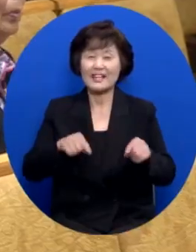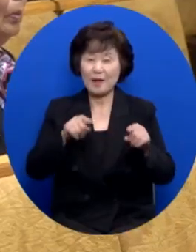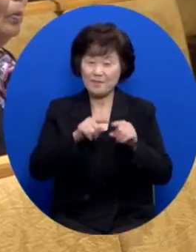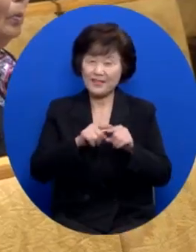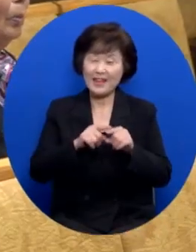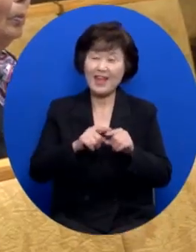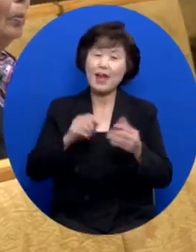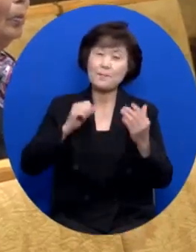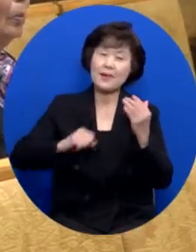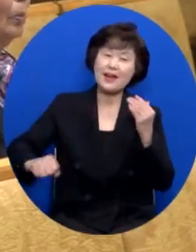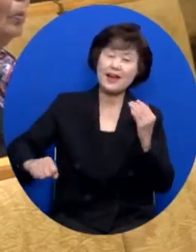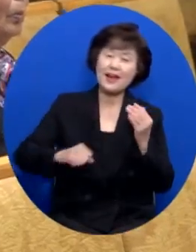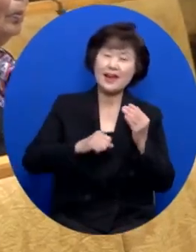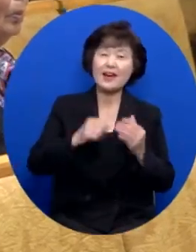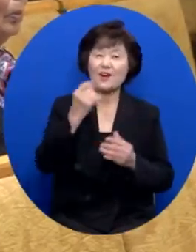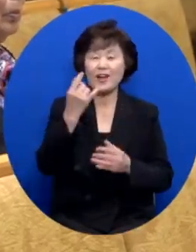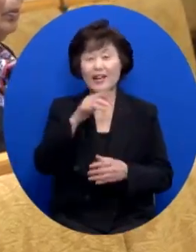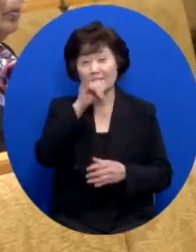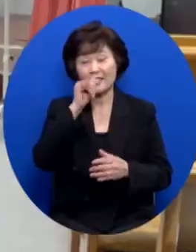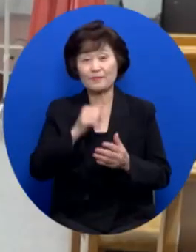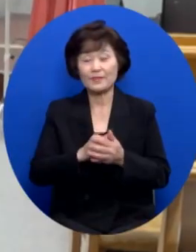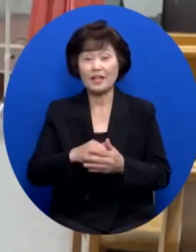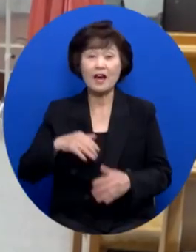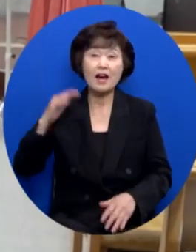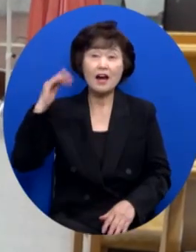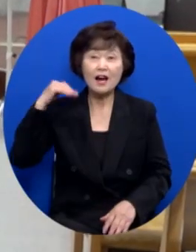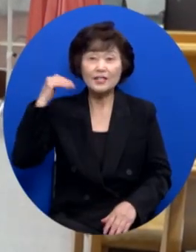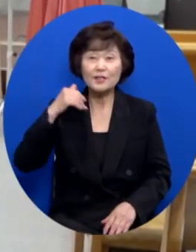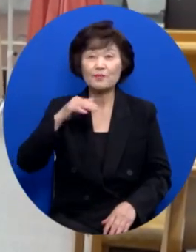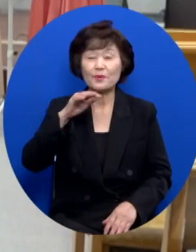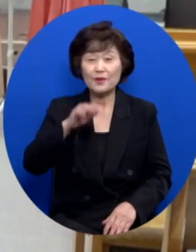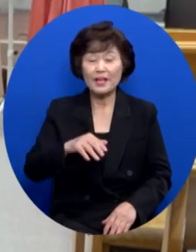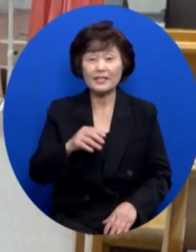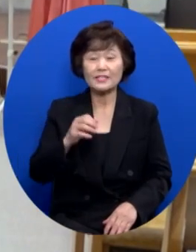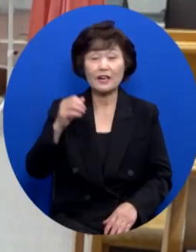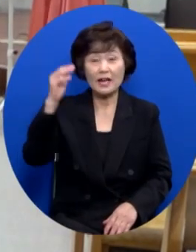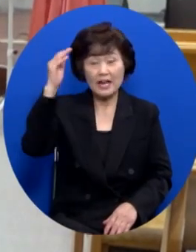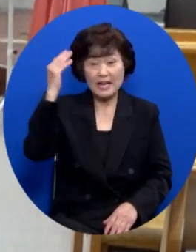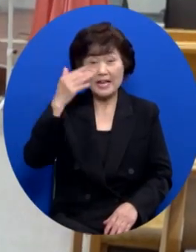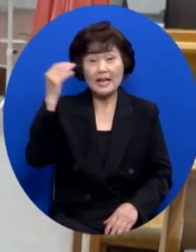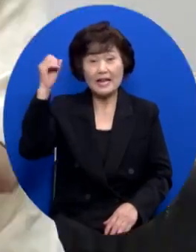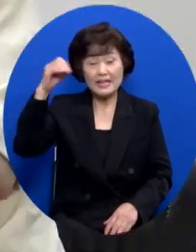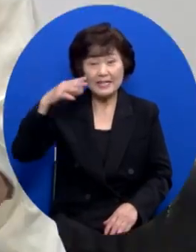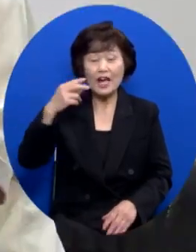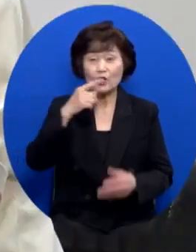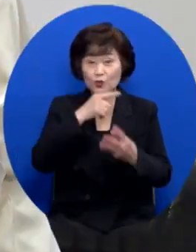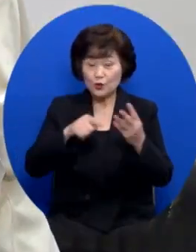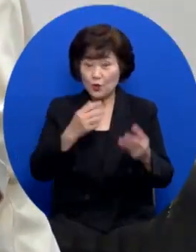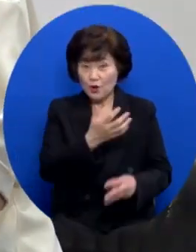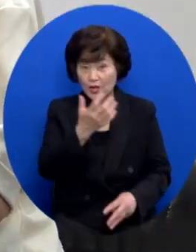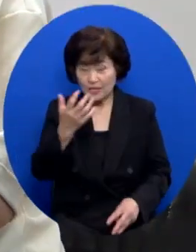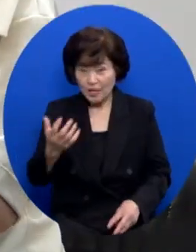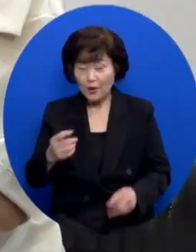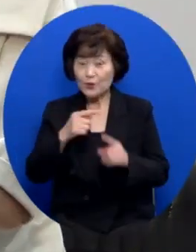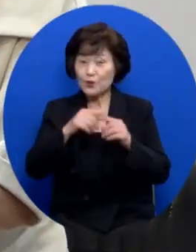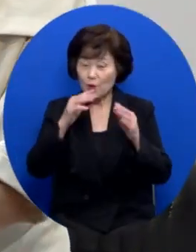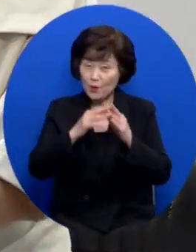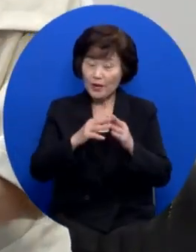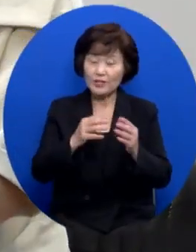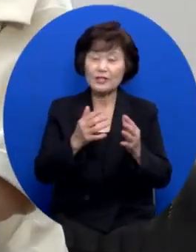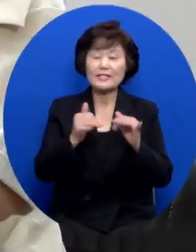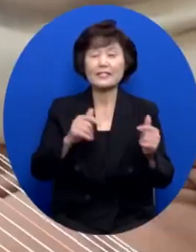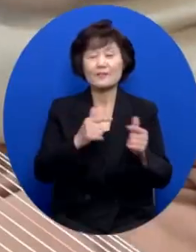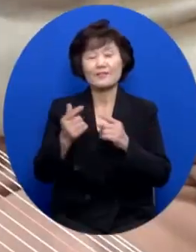즐거움을 선사했습니다. 의정부 녹양동에서 양주로 이전해온 우리들 교회는 교회 문턱을 낮추고 주민들과